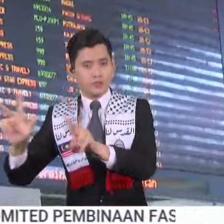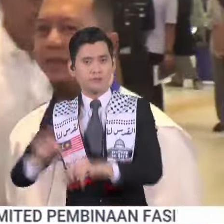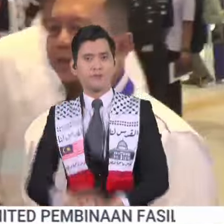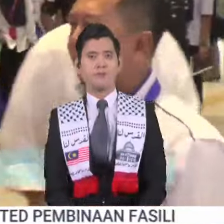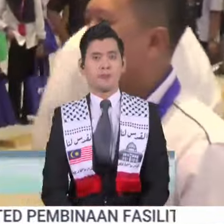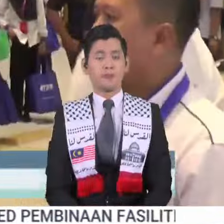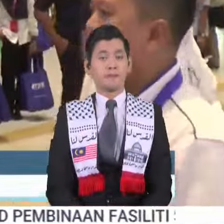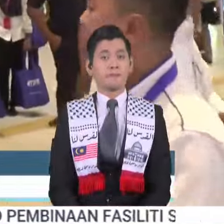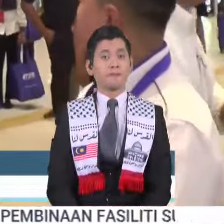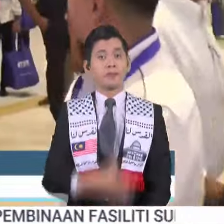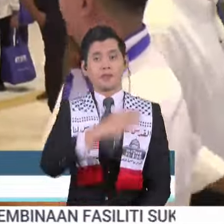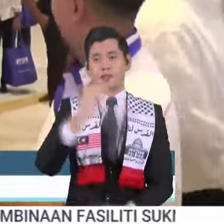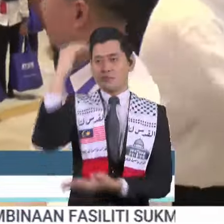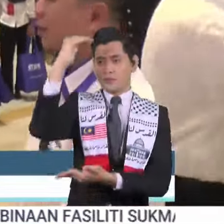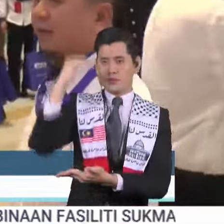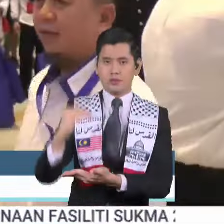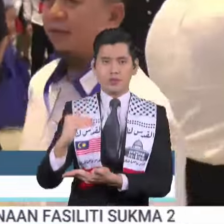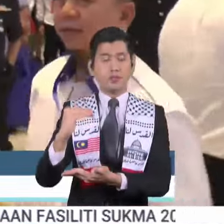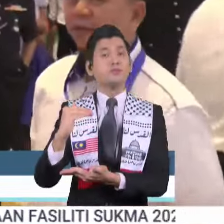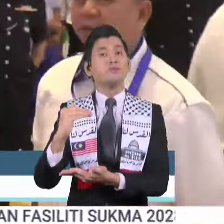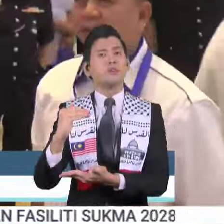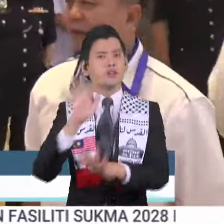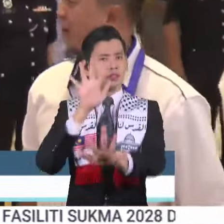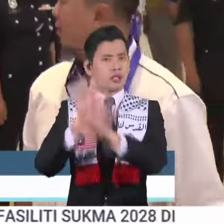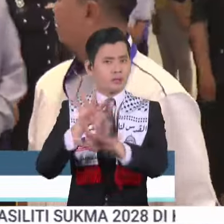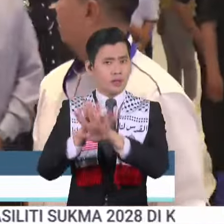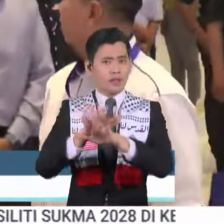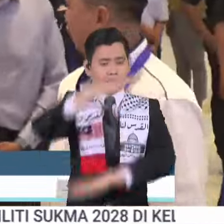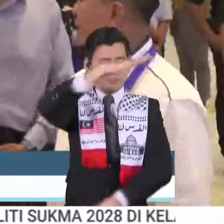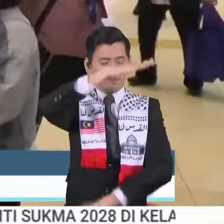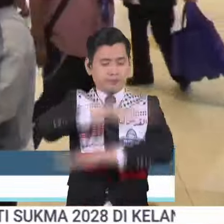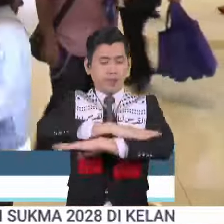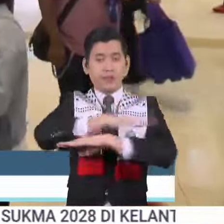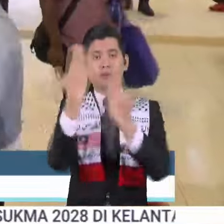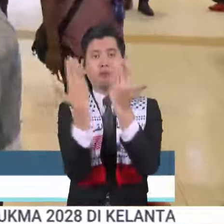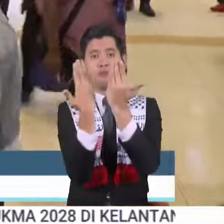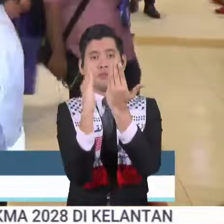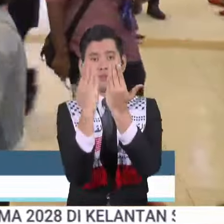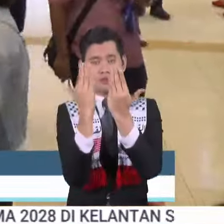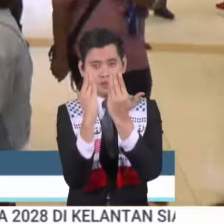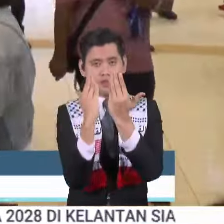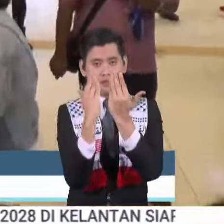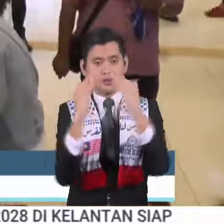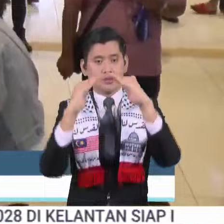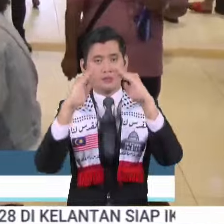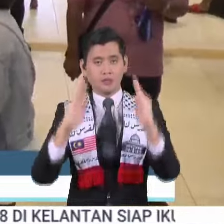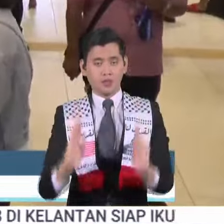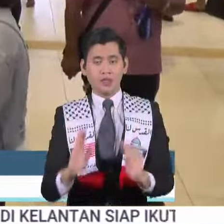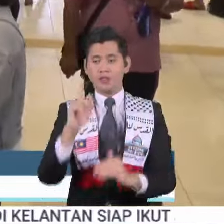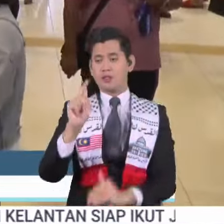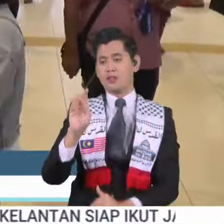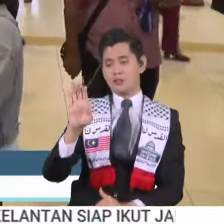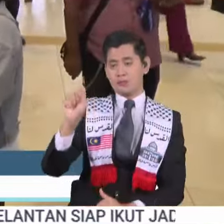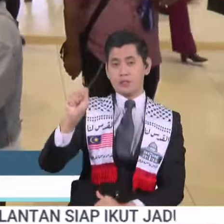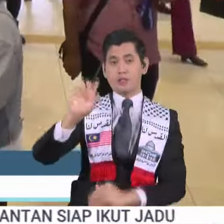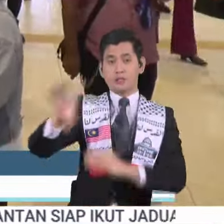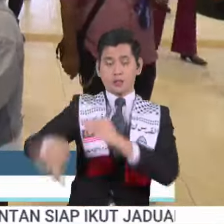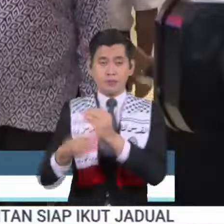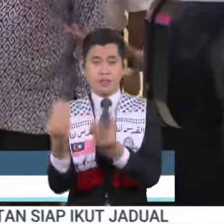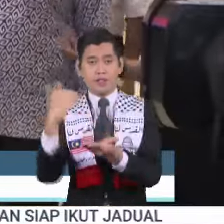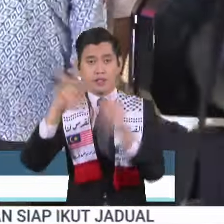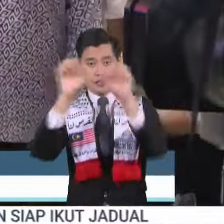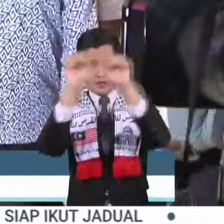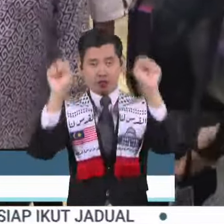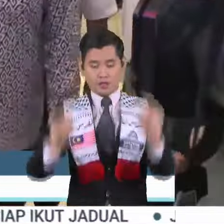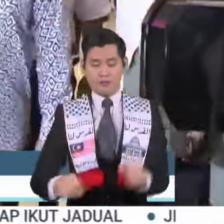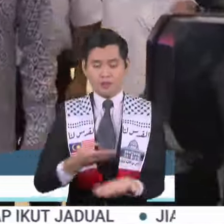Dalam pada itu, bagi mengurangkan kesesakan di kaunter dan pintu masuk utama balai pelepasan, TBS telah menambah baik sistem pembelian tiket